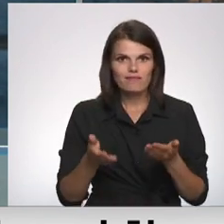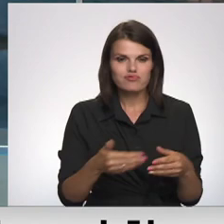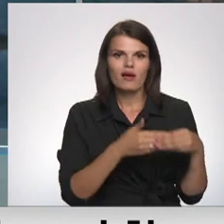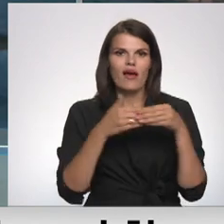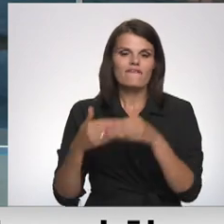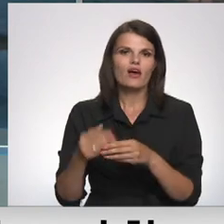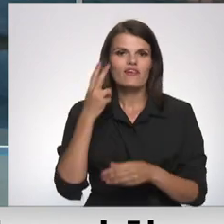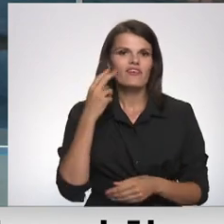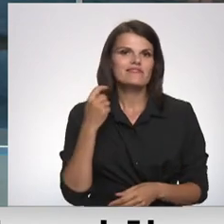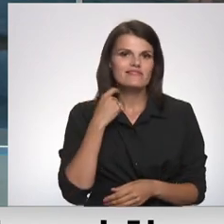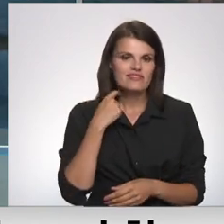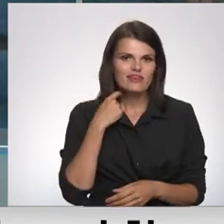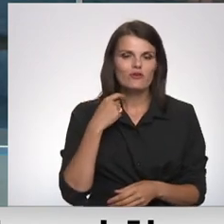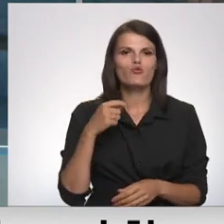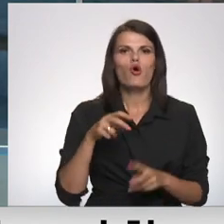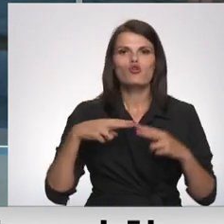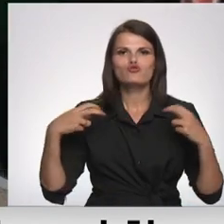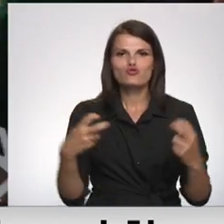Plašāk Vitas Ānstretes reportāžā.